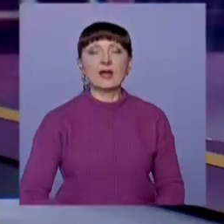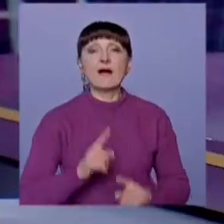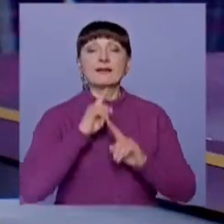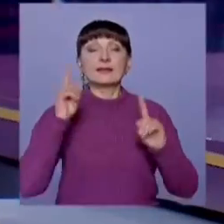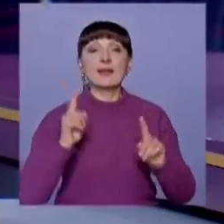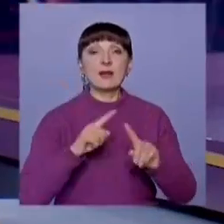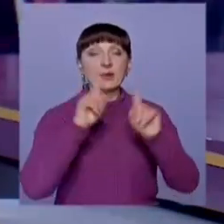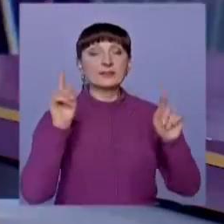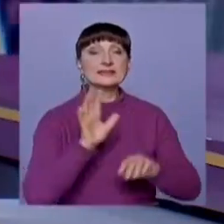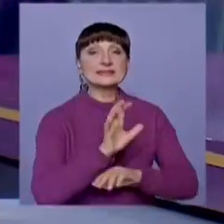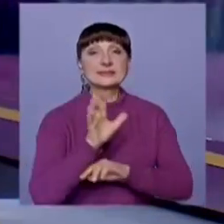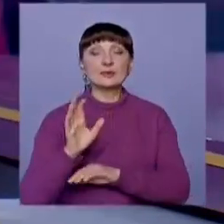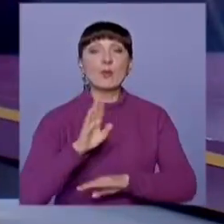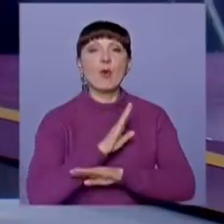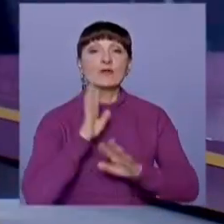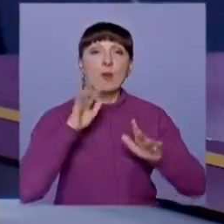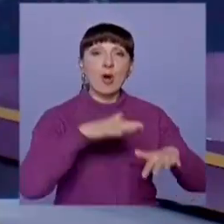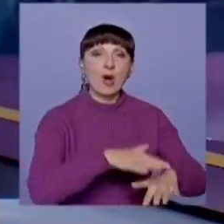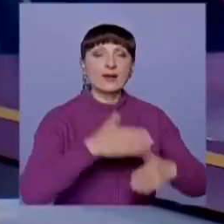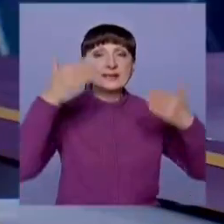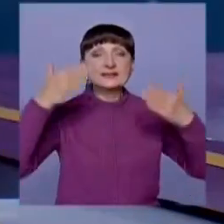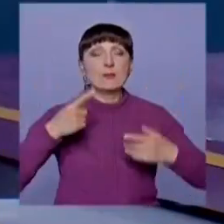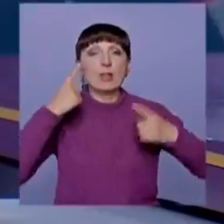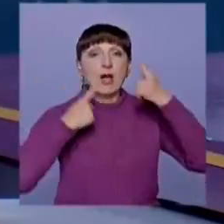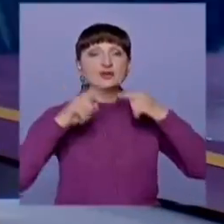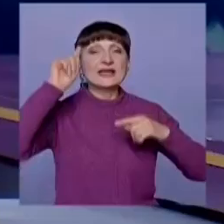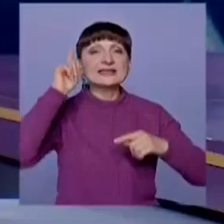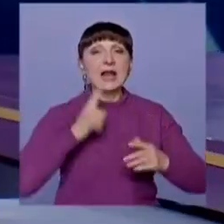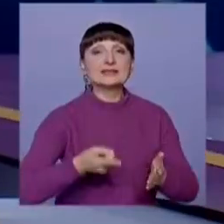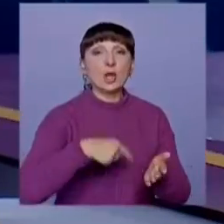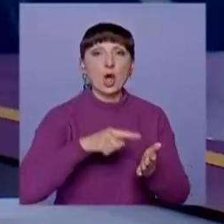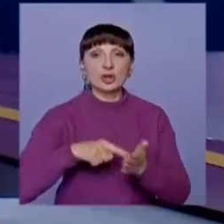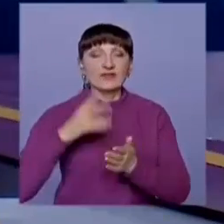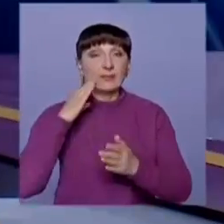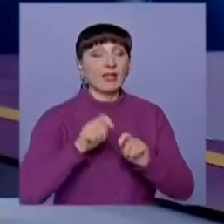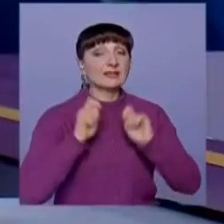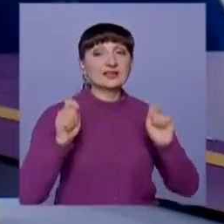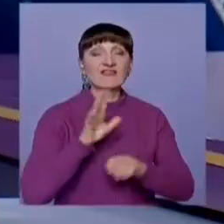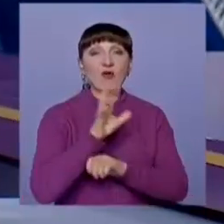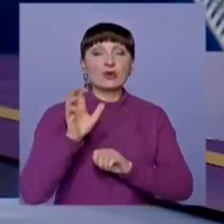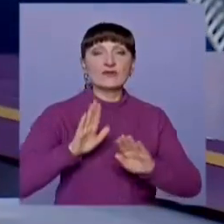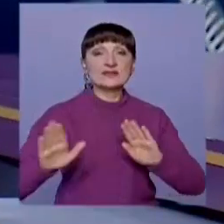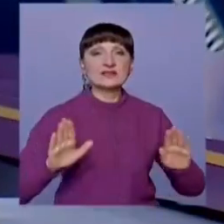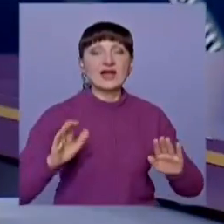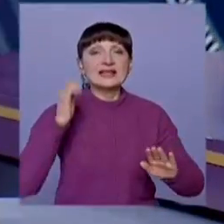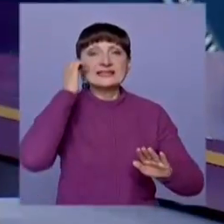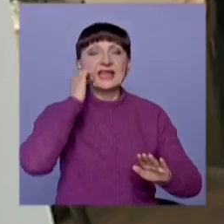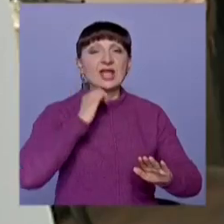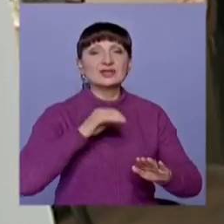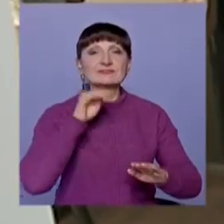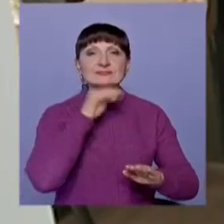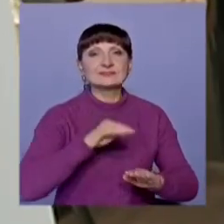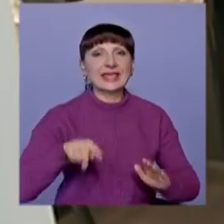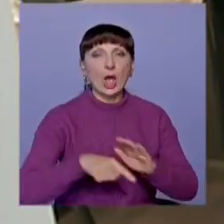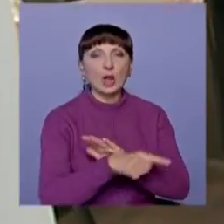Оригинальные панорамные снимки Мертвого моря, стены плача и израильских городов. В Алматы открылась фотовыставка старейшего геолога